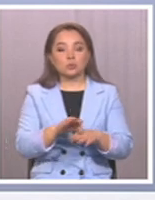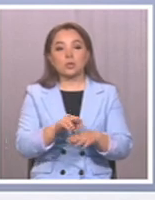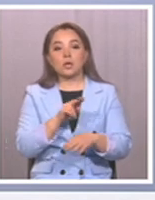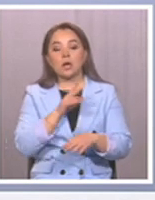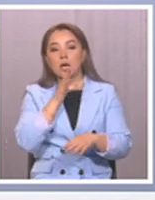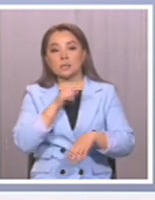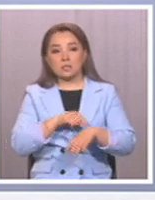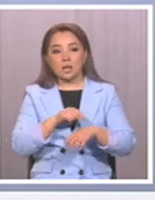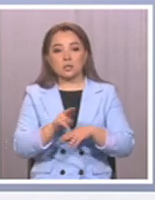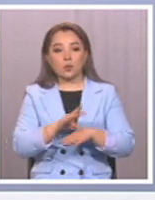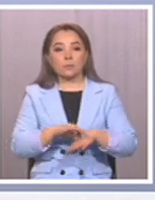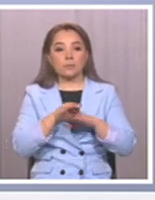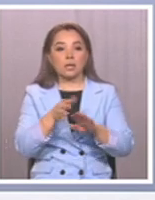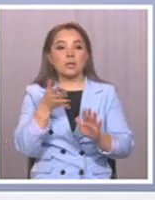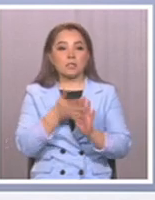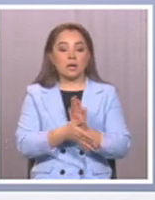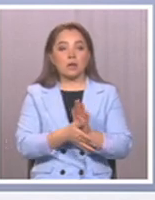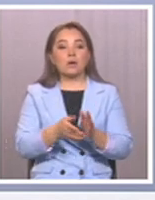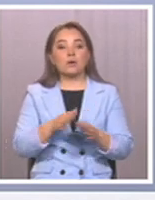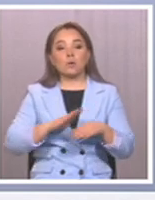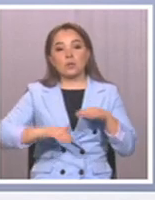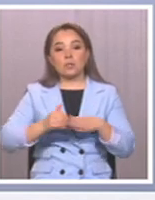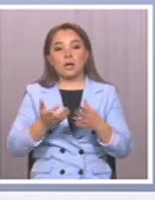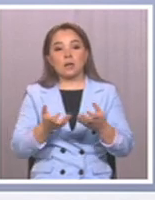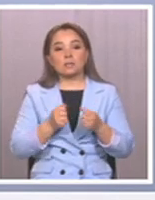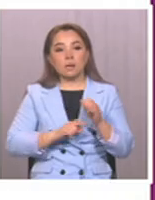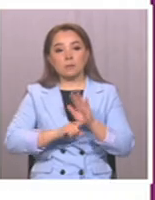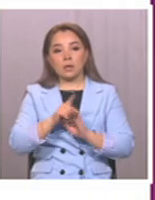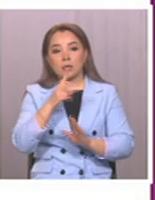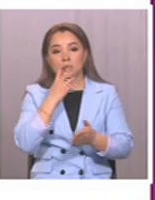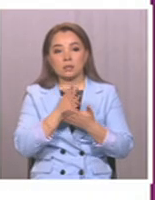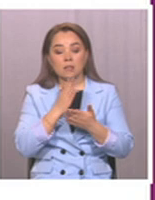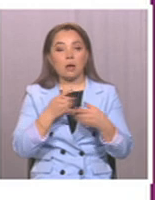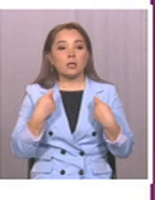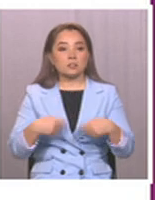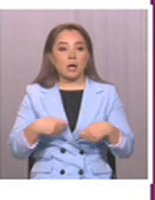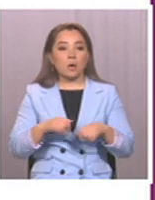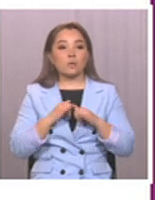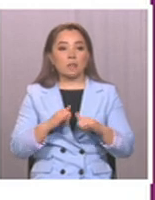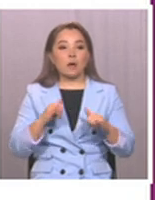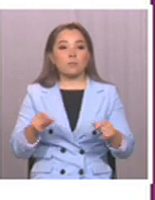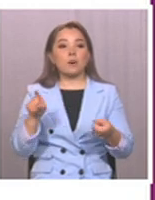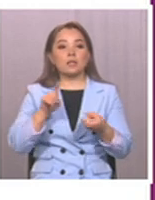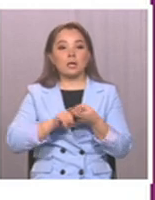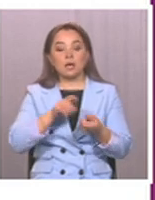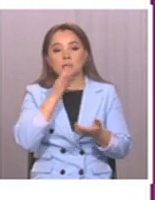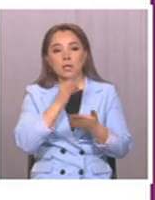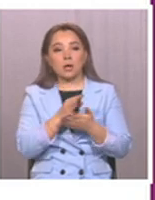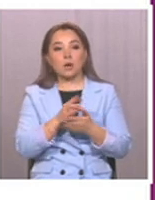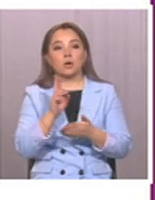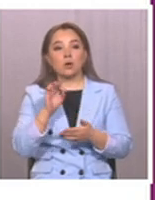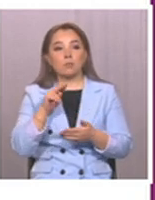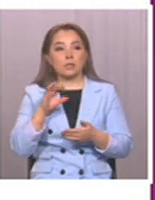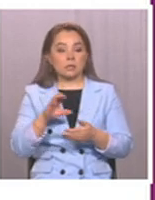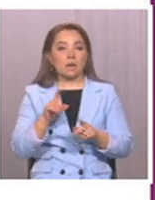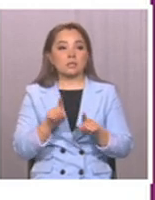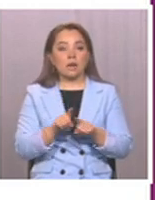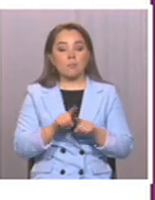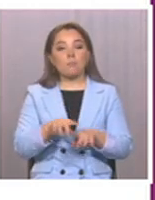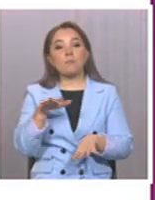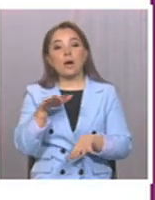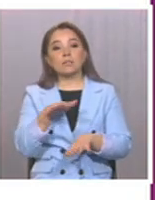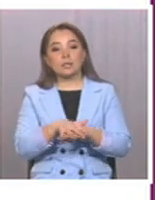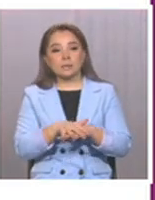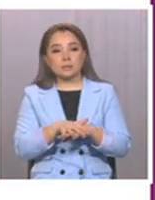ісі де қолға алына бастаған. Сауданың дамуына байланысты көпестер мен